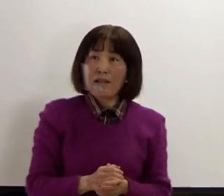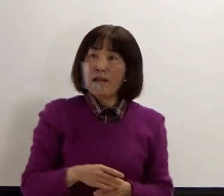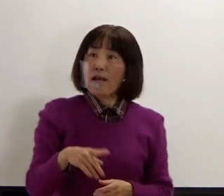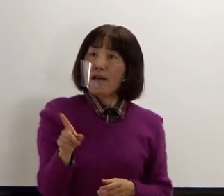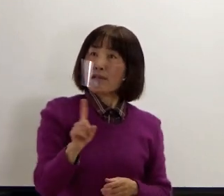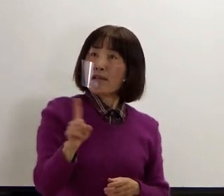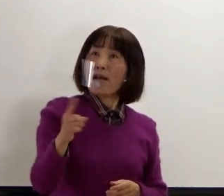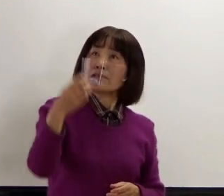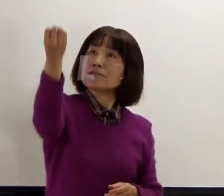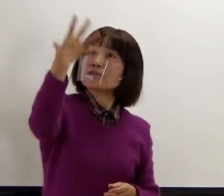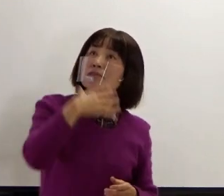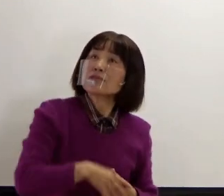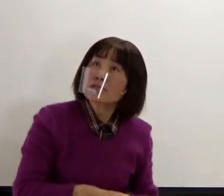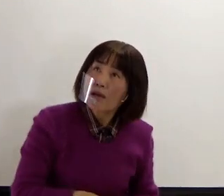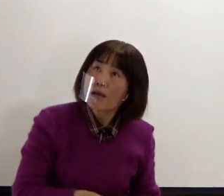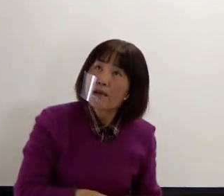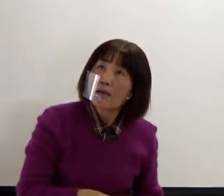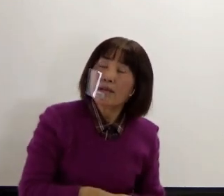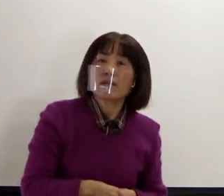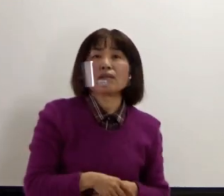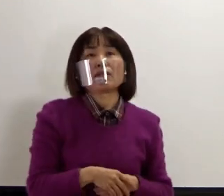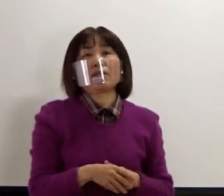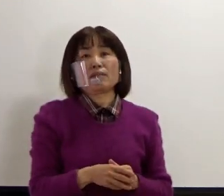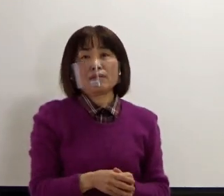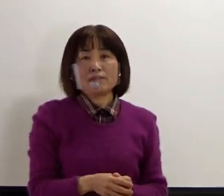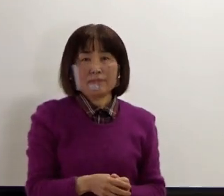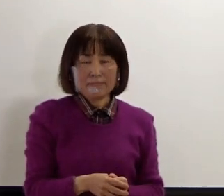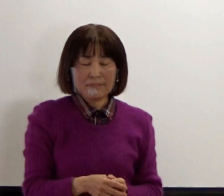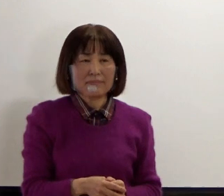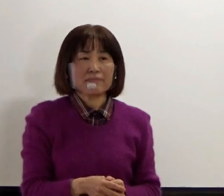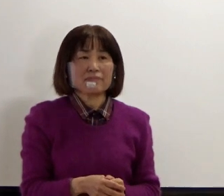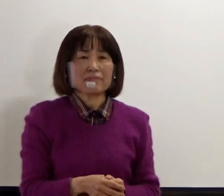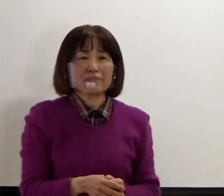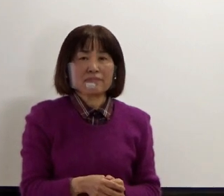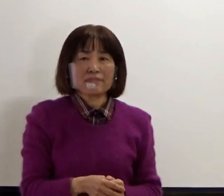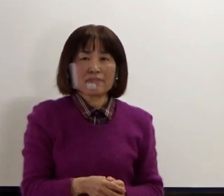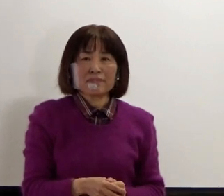と、まあ、さっきこの後のことは読んでないんですけれども、